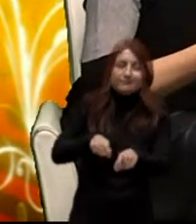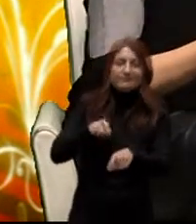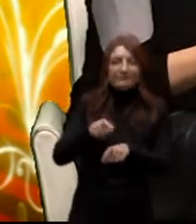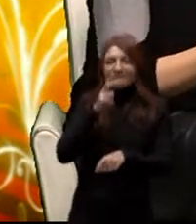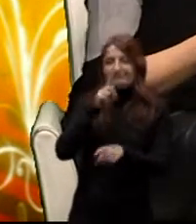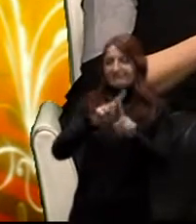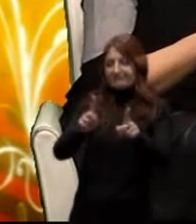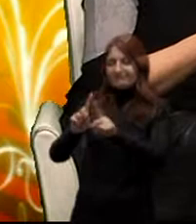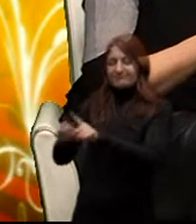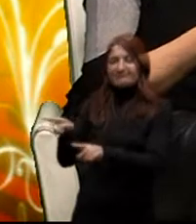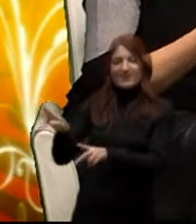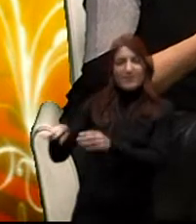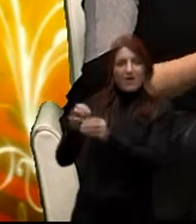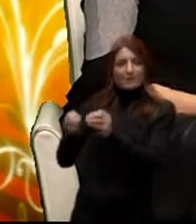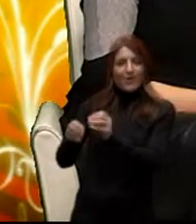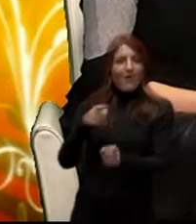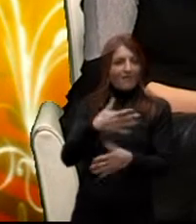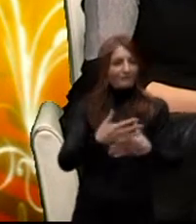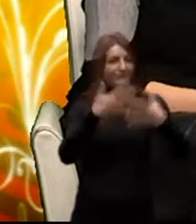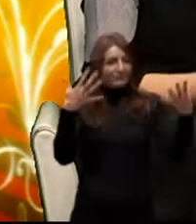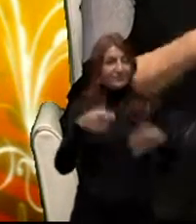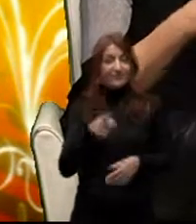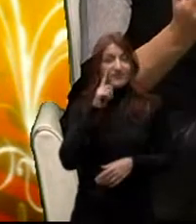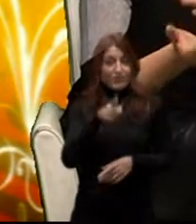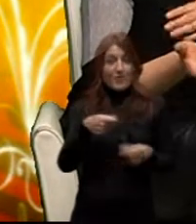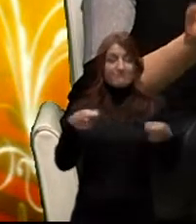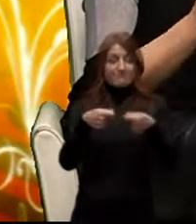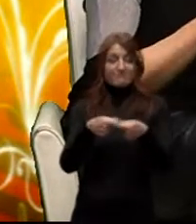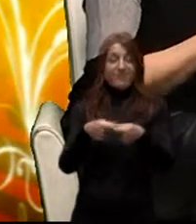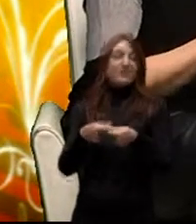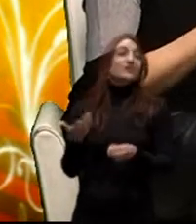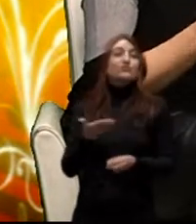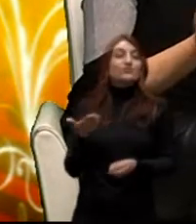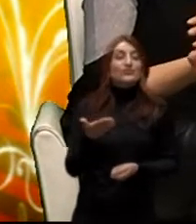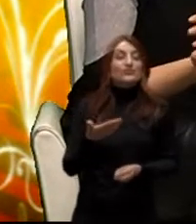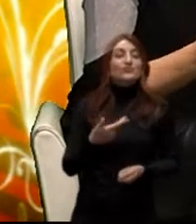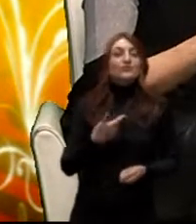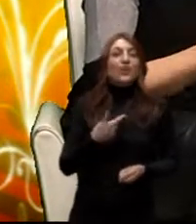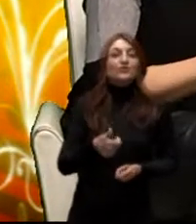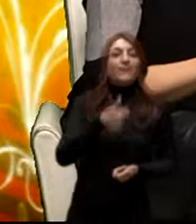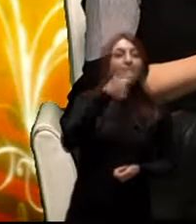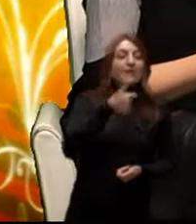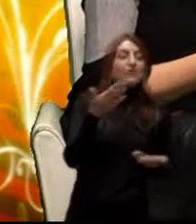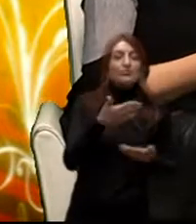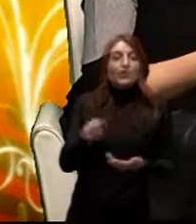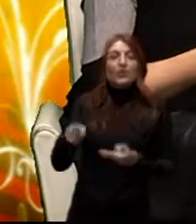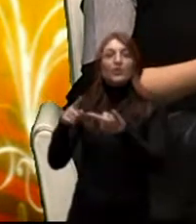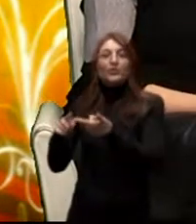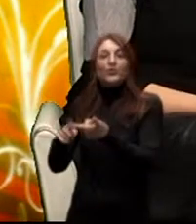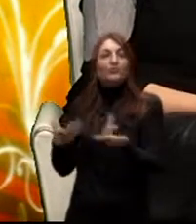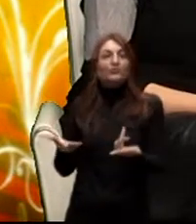što mi zapravo i sad tu govorimo, to je jedna velika povezanost. Pitanje je šta je prvo, a šta je drugo,